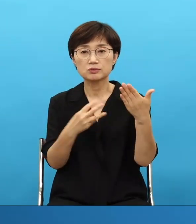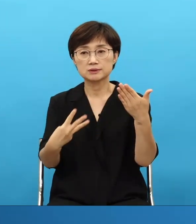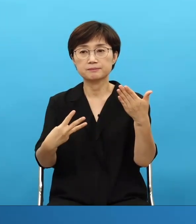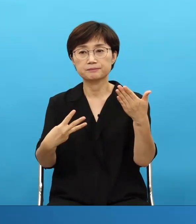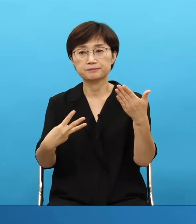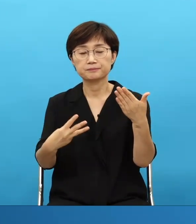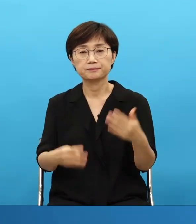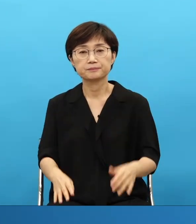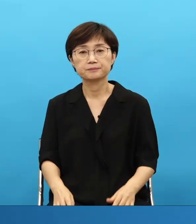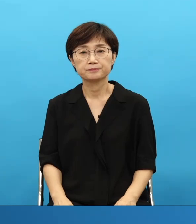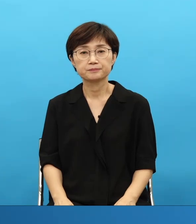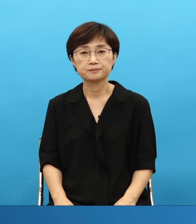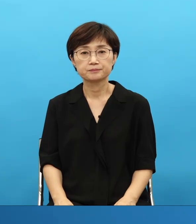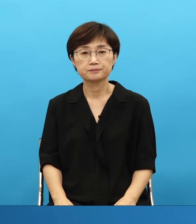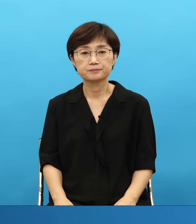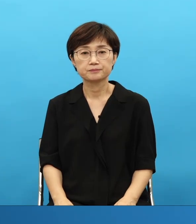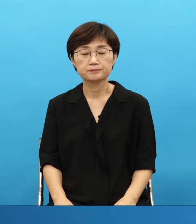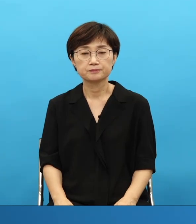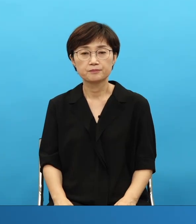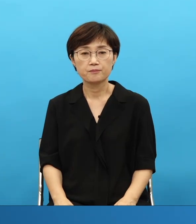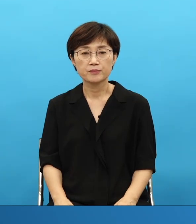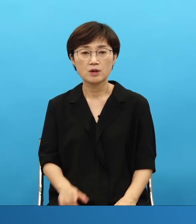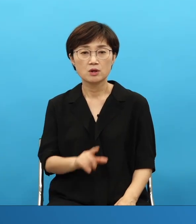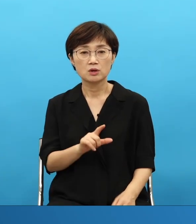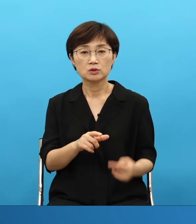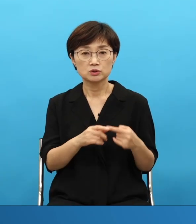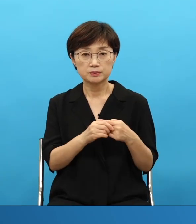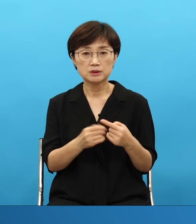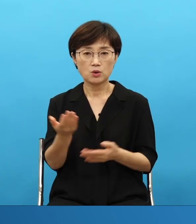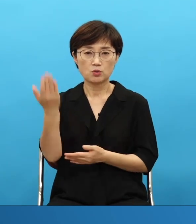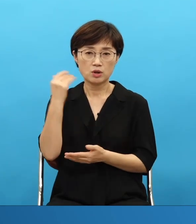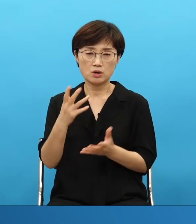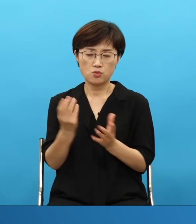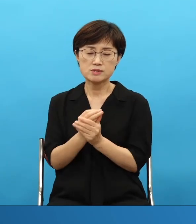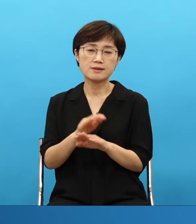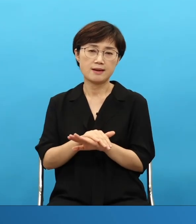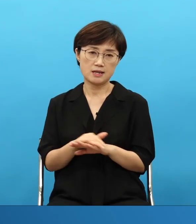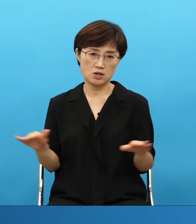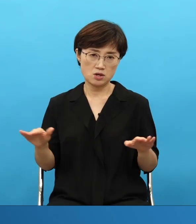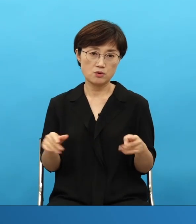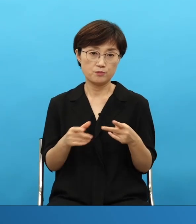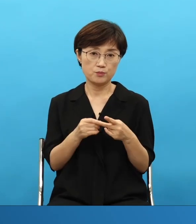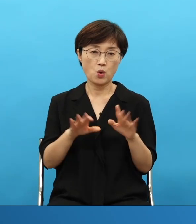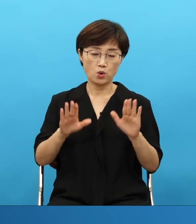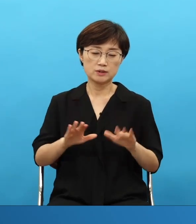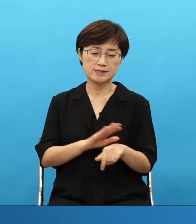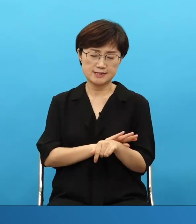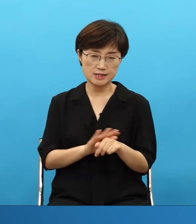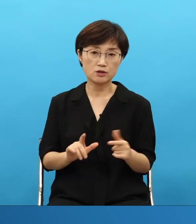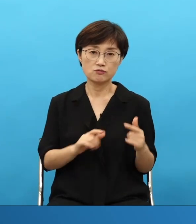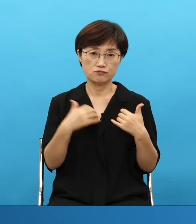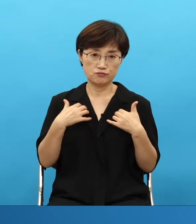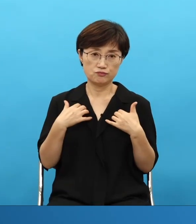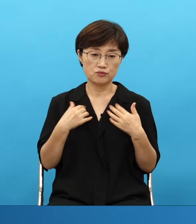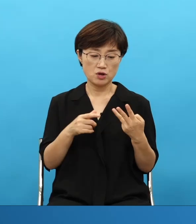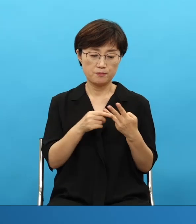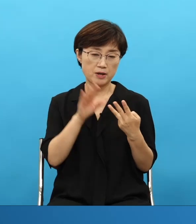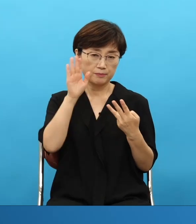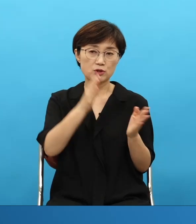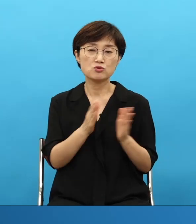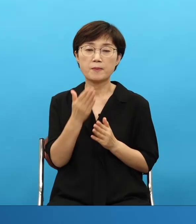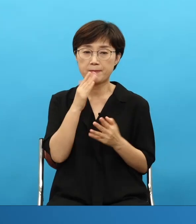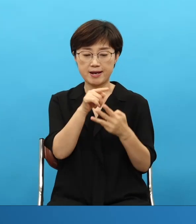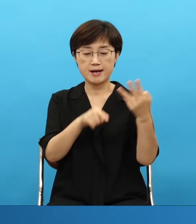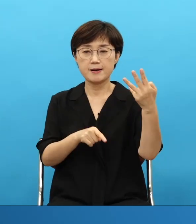진행됐습니다. 류광수 목사는 과거를 완전히 해결해야 오늘을 제대로 누려야 미래 준비라는 제목으로 새